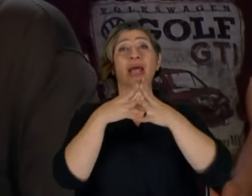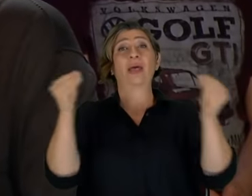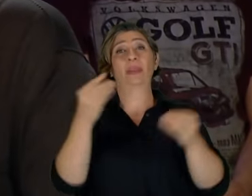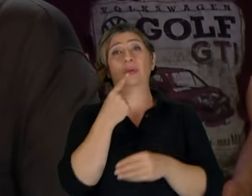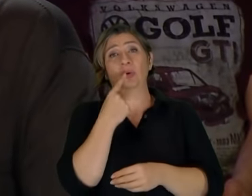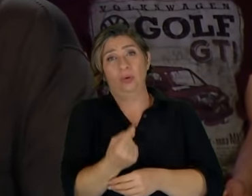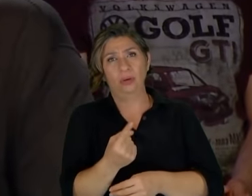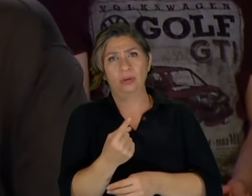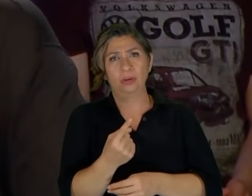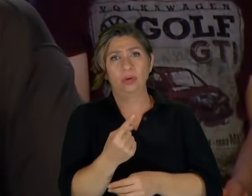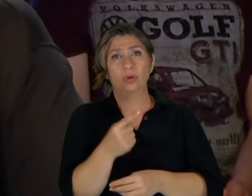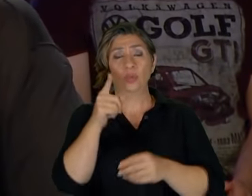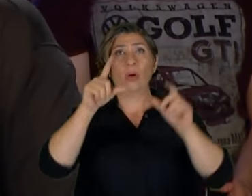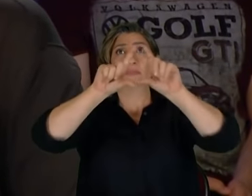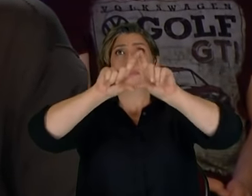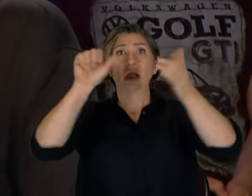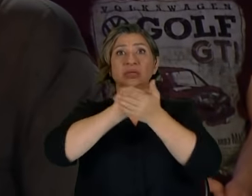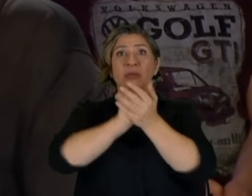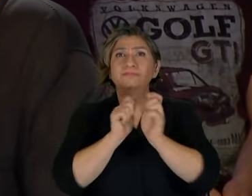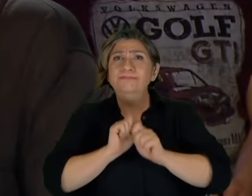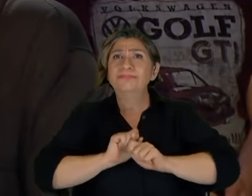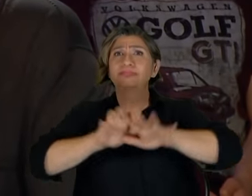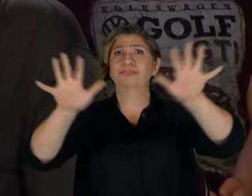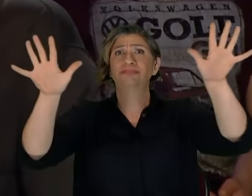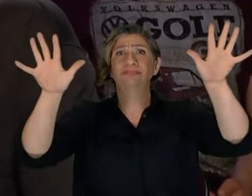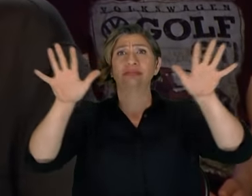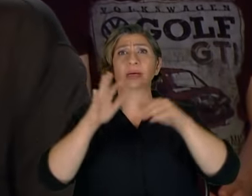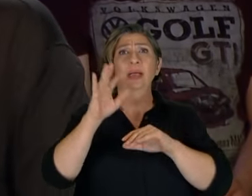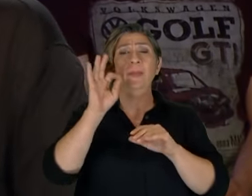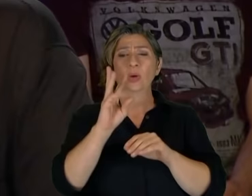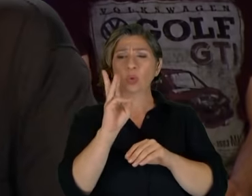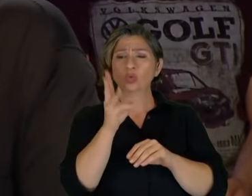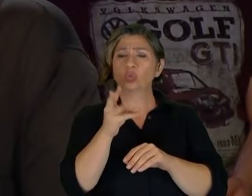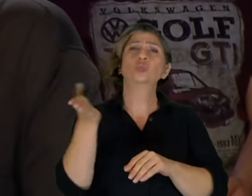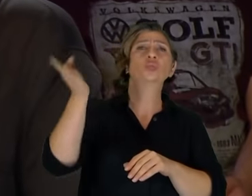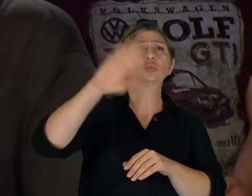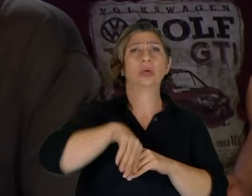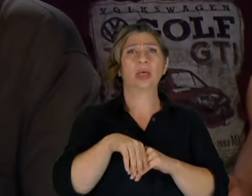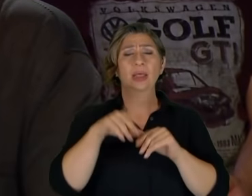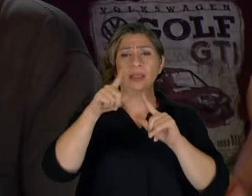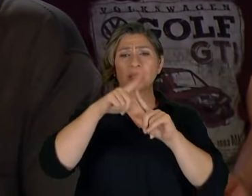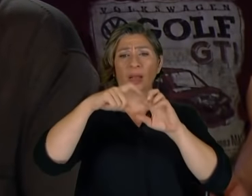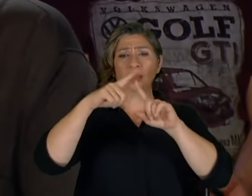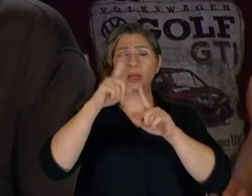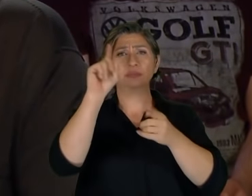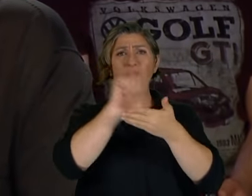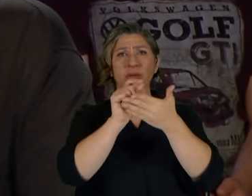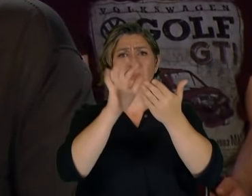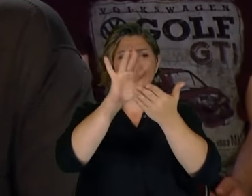dedi. Bunu da manşet attılar gazeteye. Hemen aradan 3 gün geçti. TRT'den bize bir